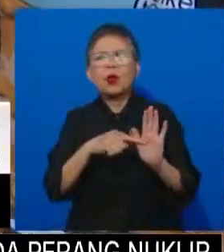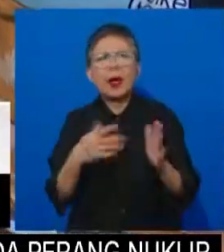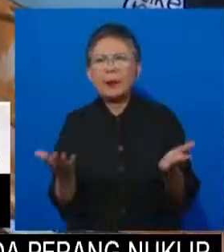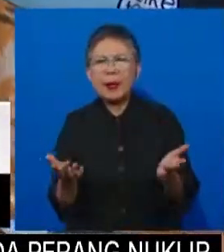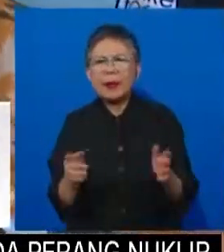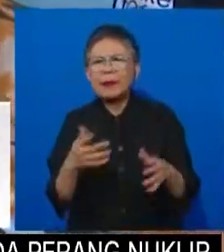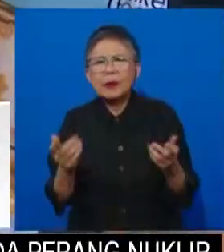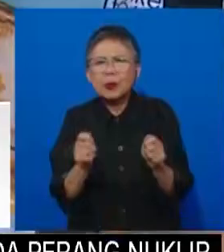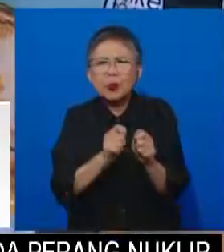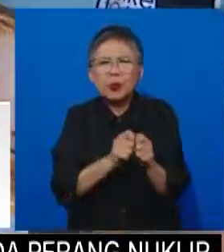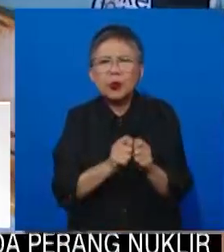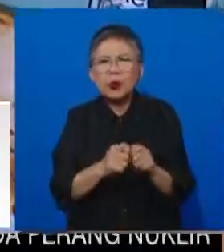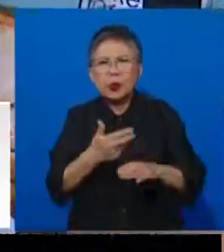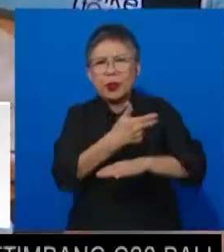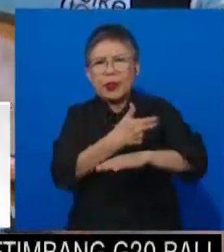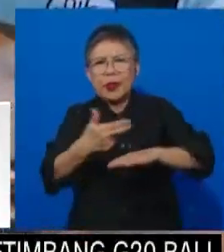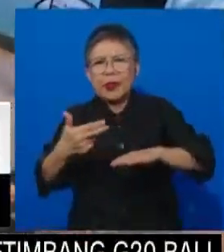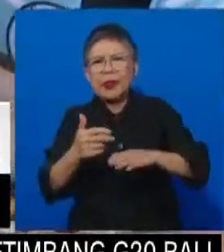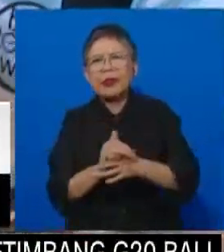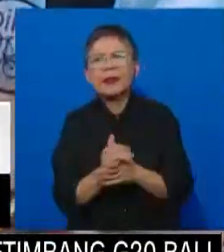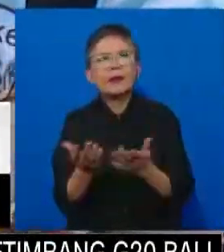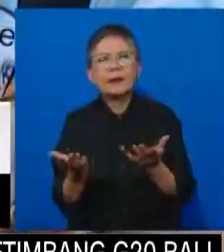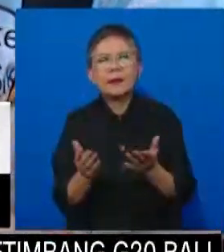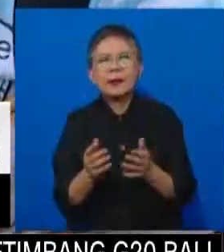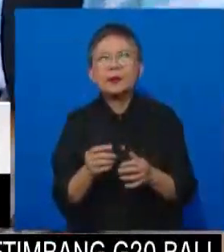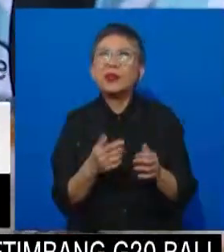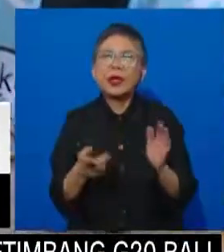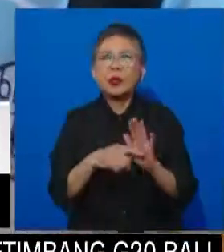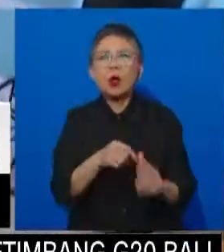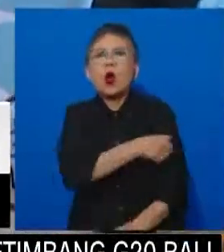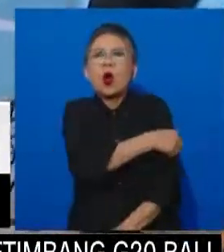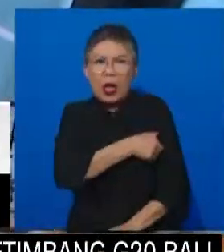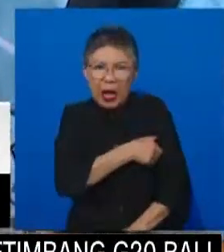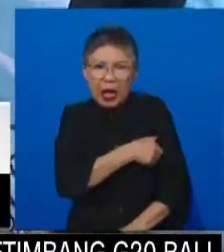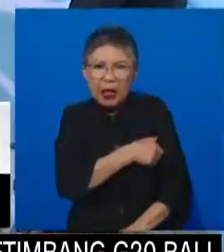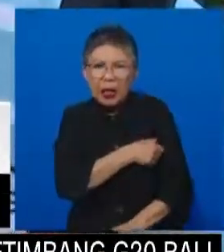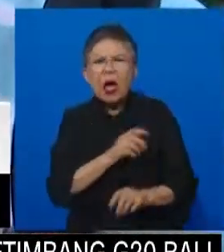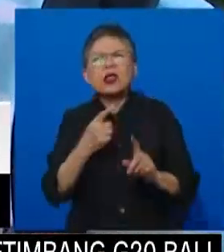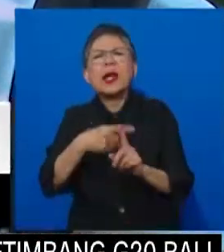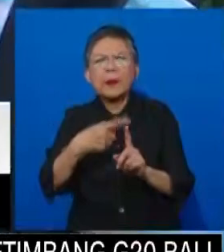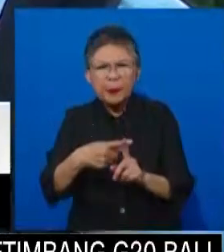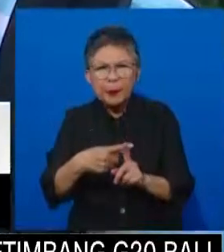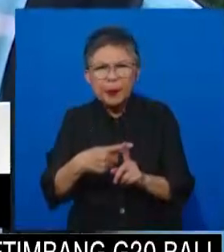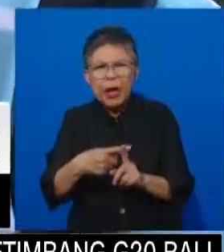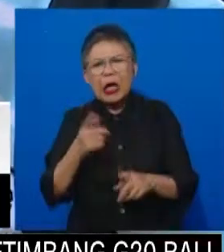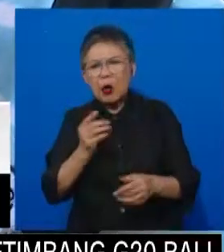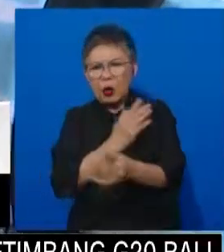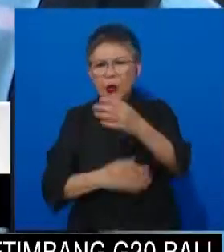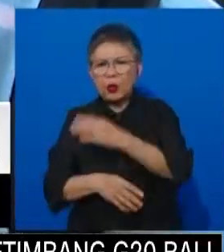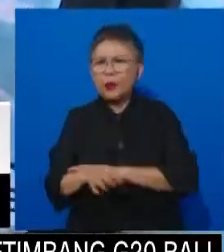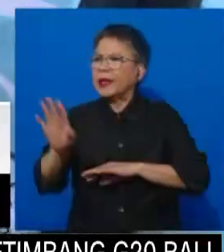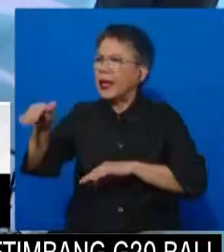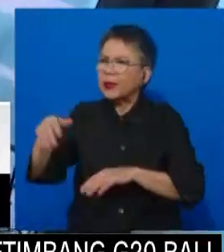dibenahi lagi nih untuk di LRT Jabodetabek? Yang kurang mungkin petugasnya dibanyakin. Ketika ada penyandang disabilitas